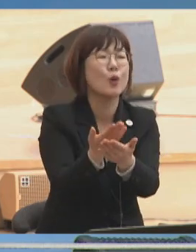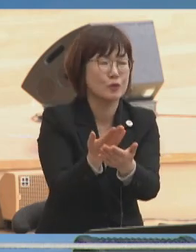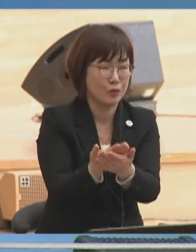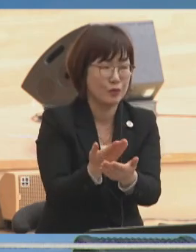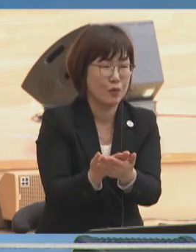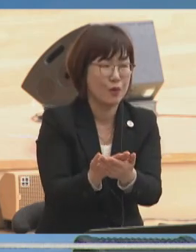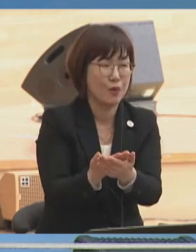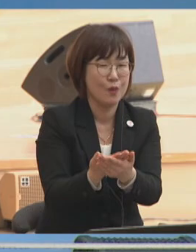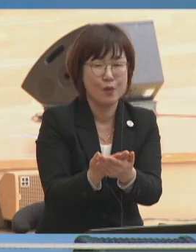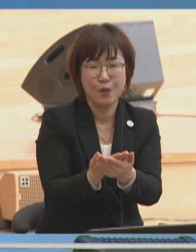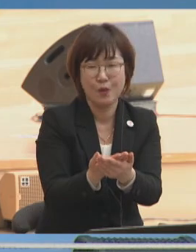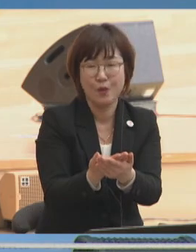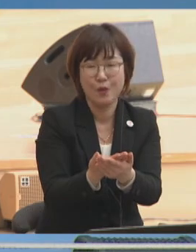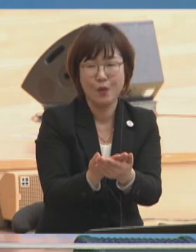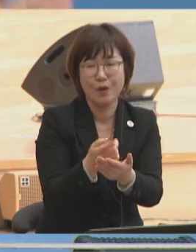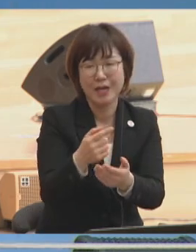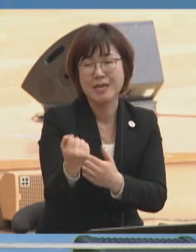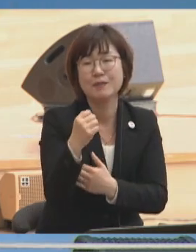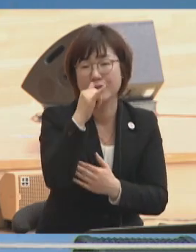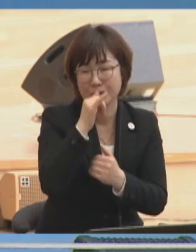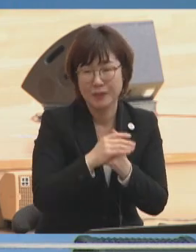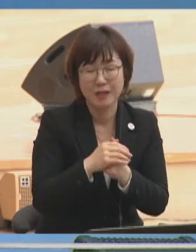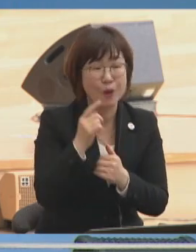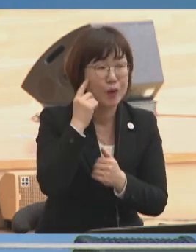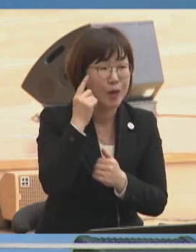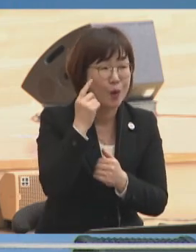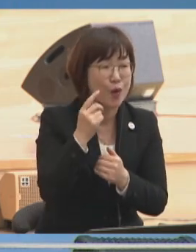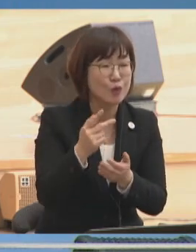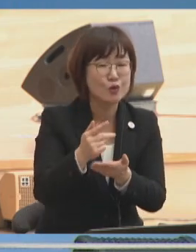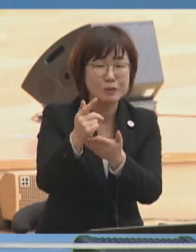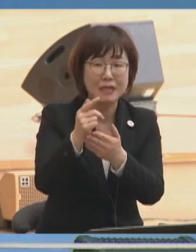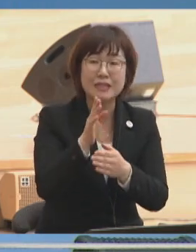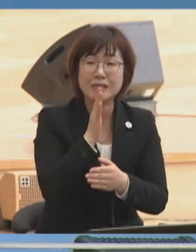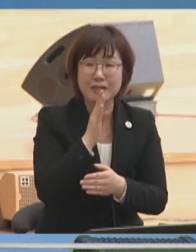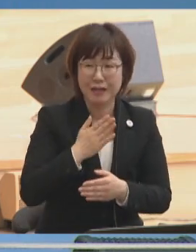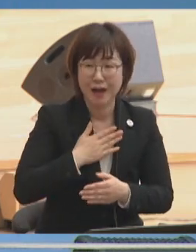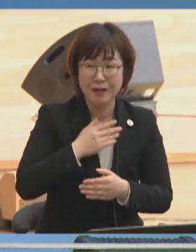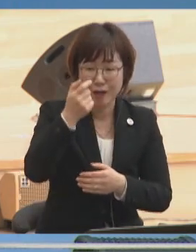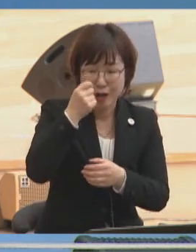여겨주옵소서. 왜냐? 정말로 주님이 나를 불쌍히 여기면